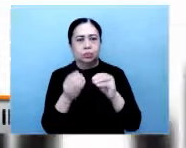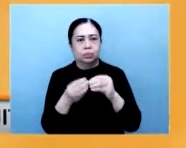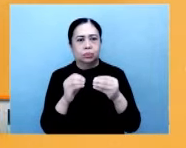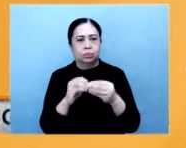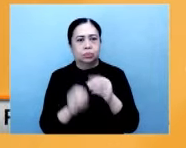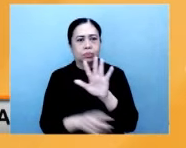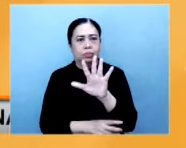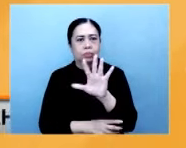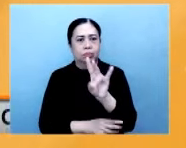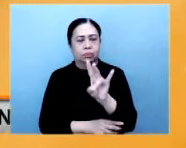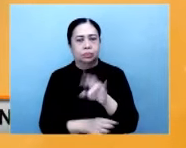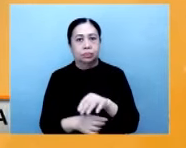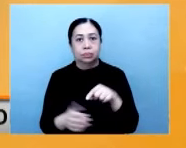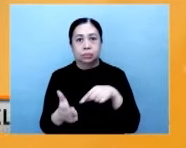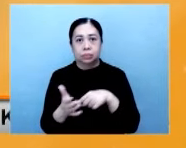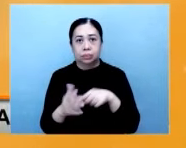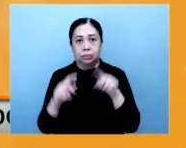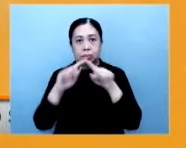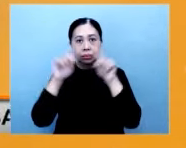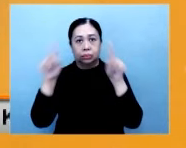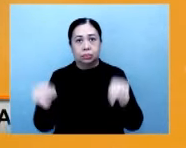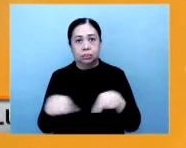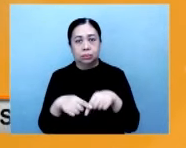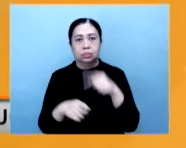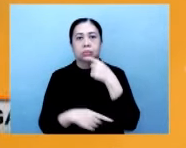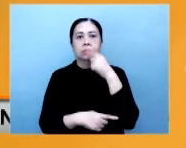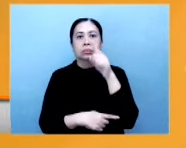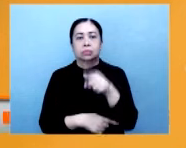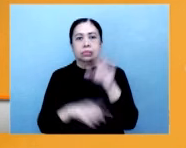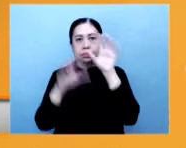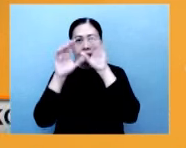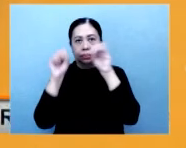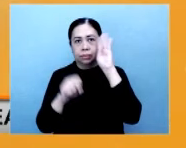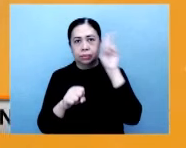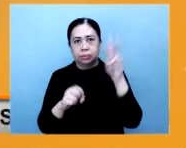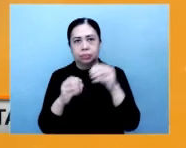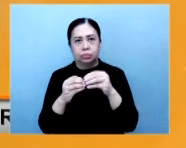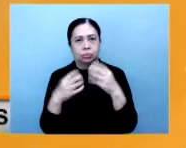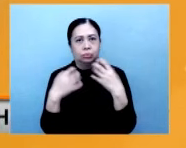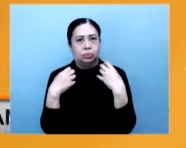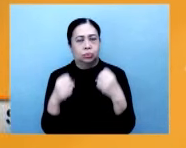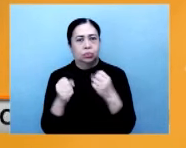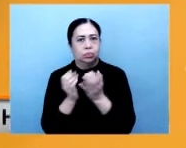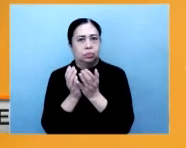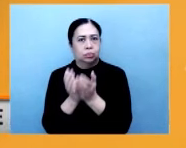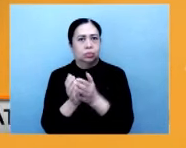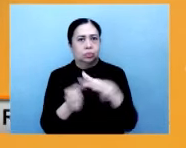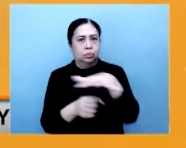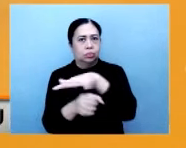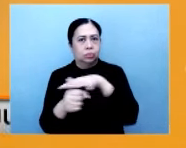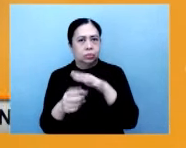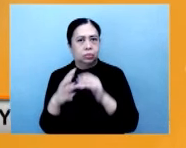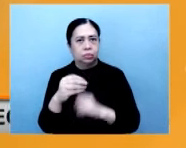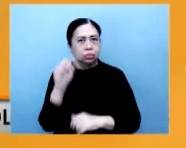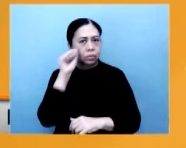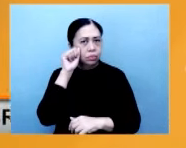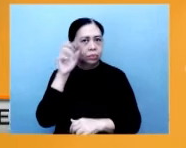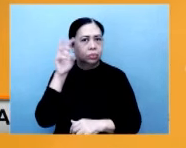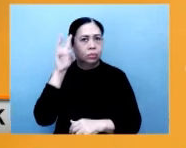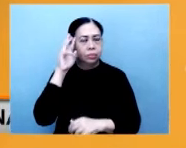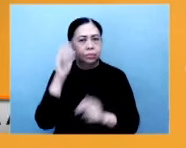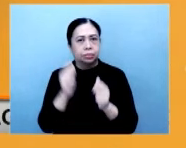57. Sa ilalim nito, ipinag-utos ni PBBM ang pagpapatibay sa maritime domain at awareness, kabilang ang lahat